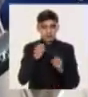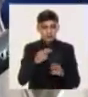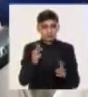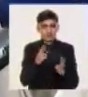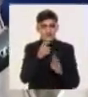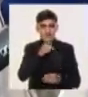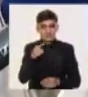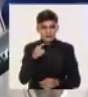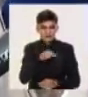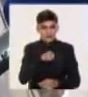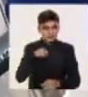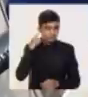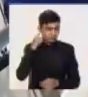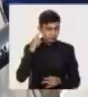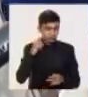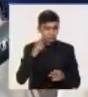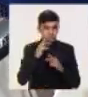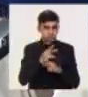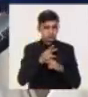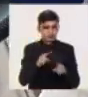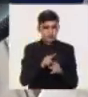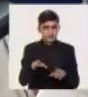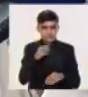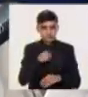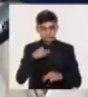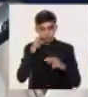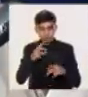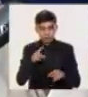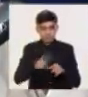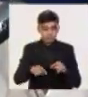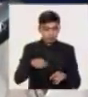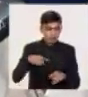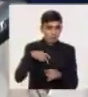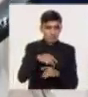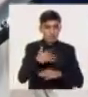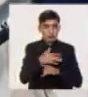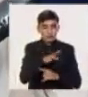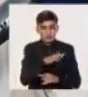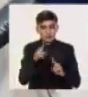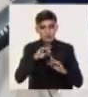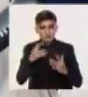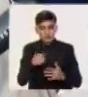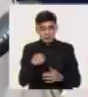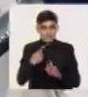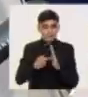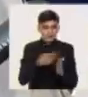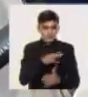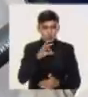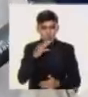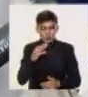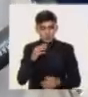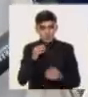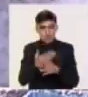газовая сигнализация, сами знаете, не из приятных тоже. Вот. Все стали выходить. Что могли,